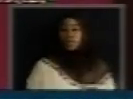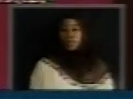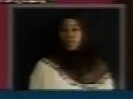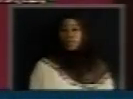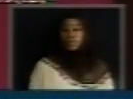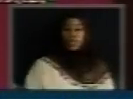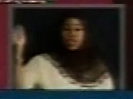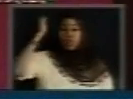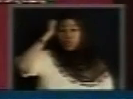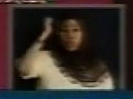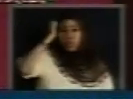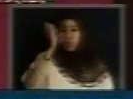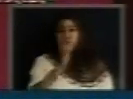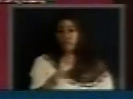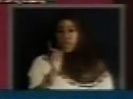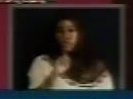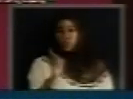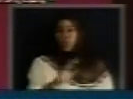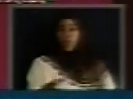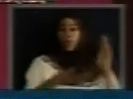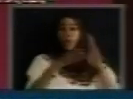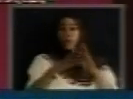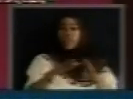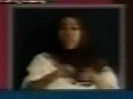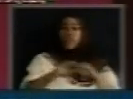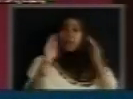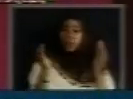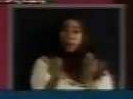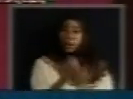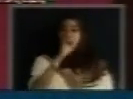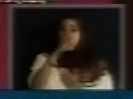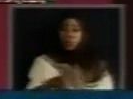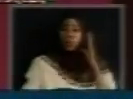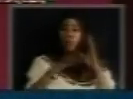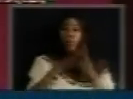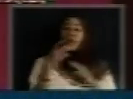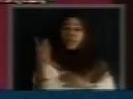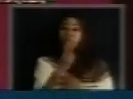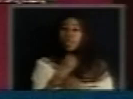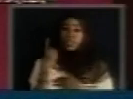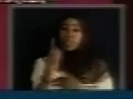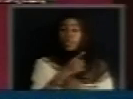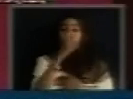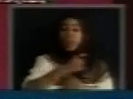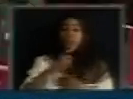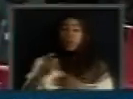Tukumbuke hatupo kwa ajili ya vyama, naomba nisisitize hilo. Tupo kwa ajili ya taifa na wananchi. Vyama